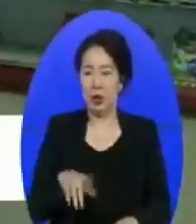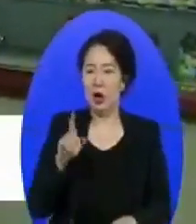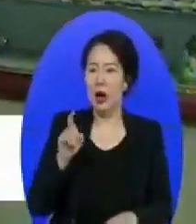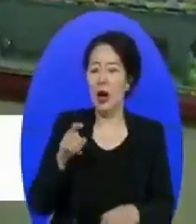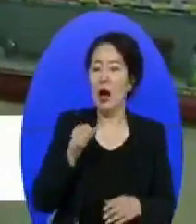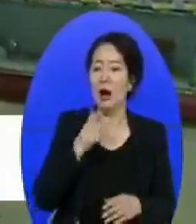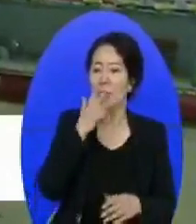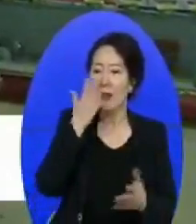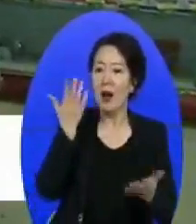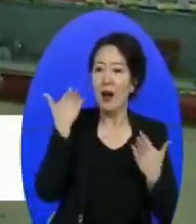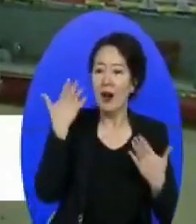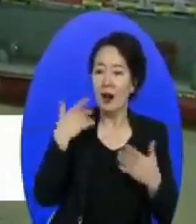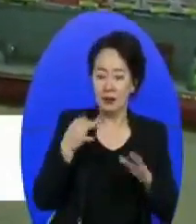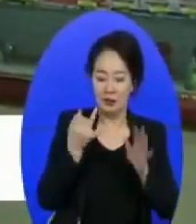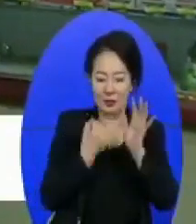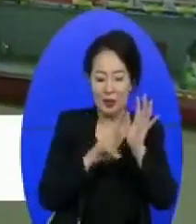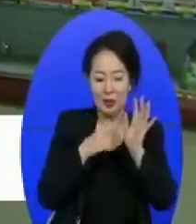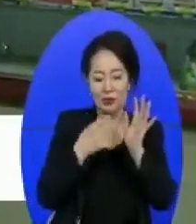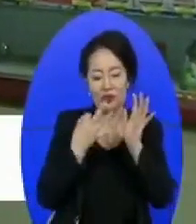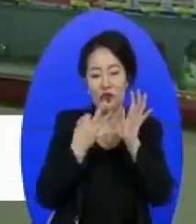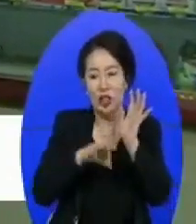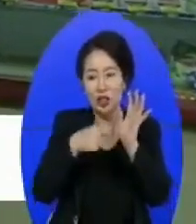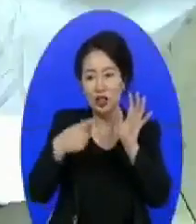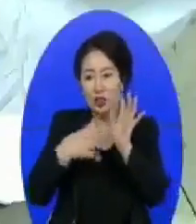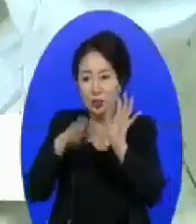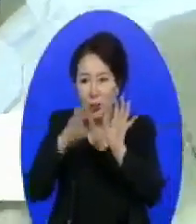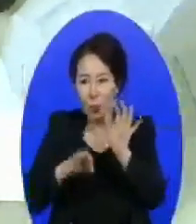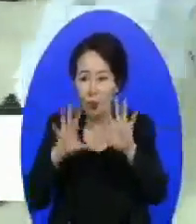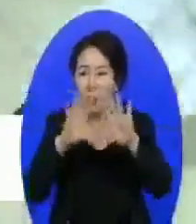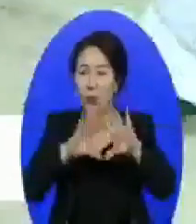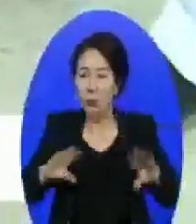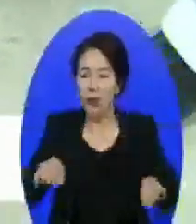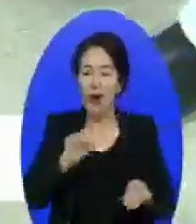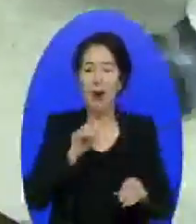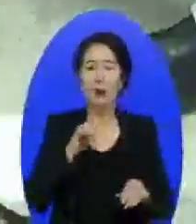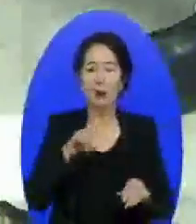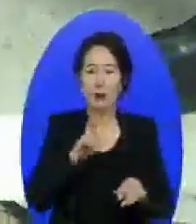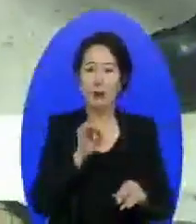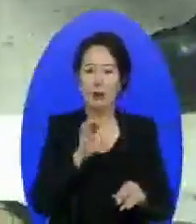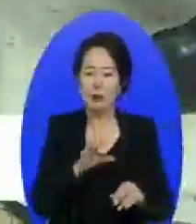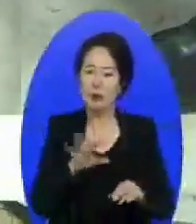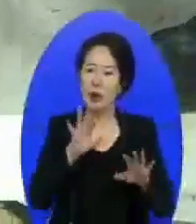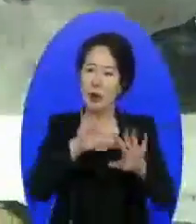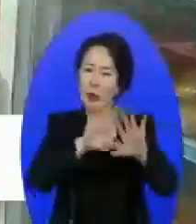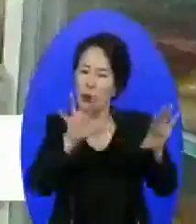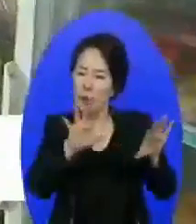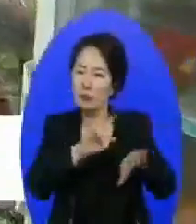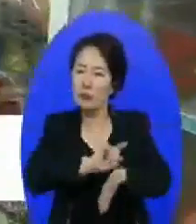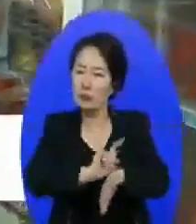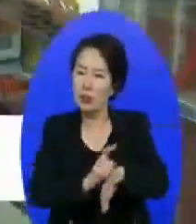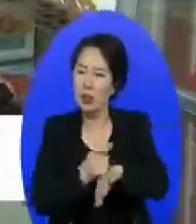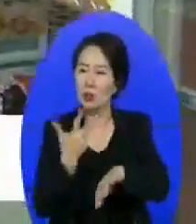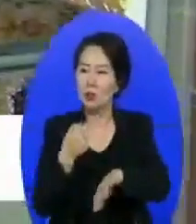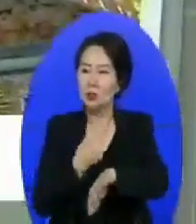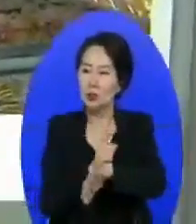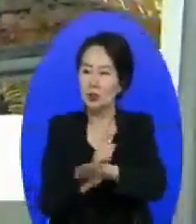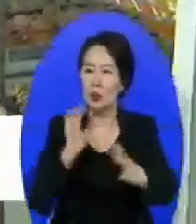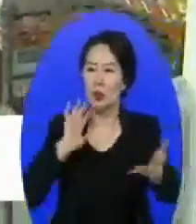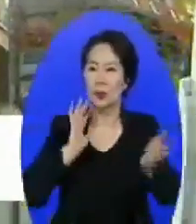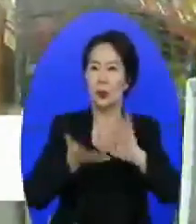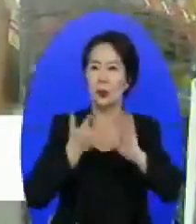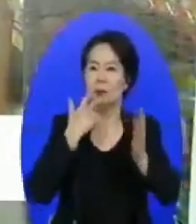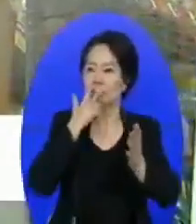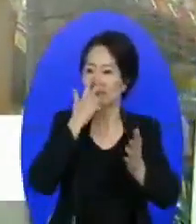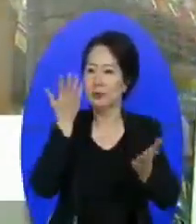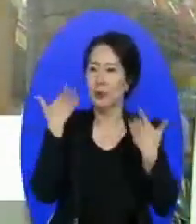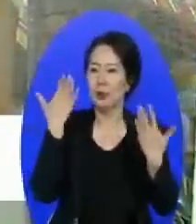буюу агаар тахны 80-90% устгах ариутгалын бодисыг хэрэглэх юм байна. Өрөөг ариутгахснаас хойш 30 минутын дараа агаар сайн сэлгэж чихтэй цэвэрлэгээ хийх